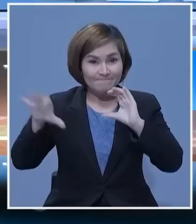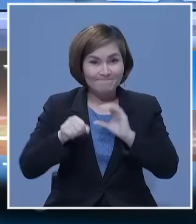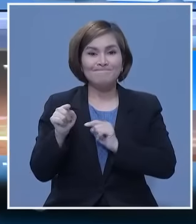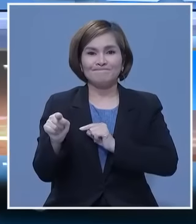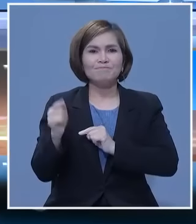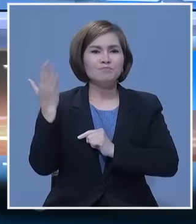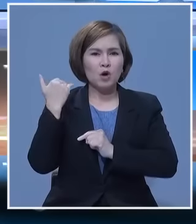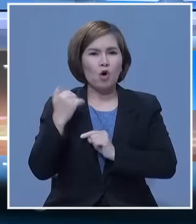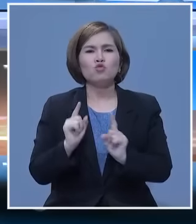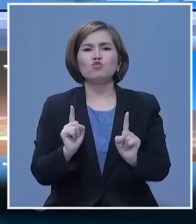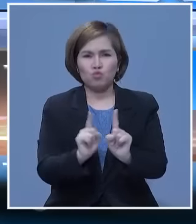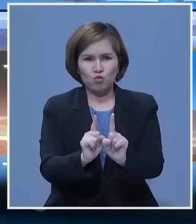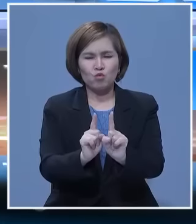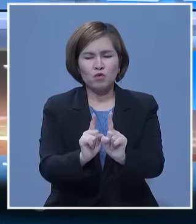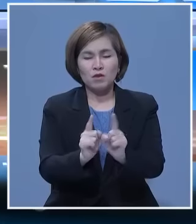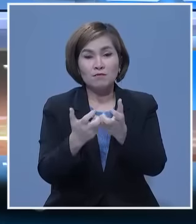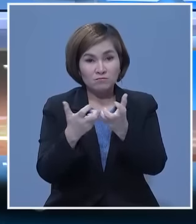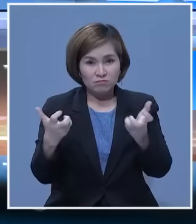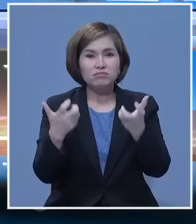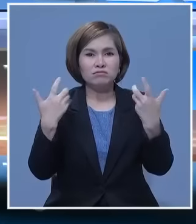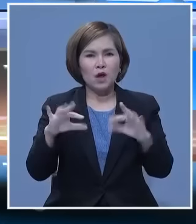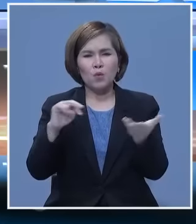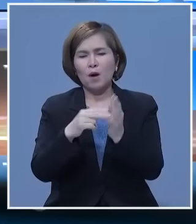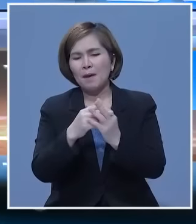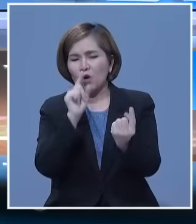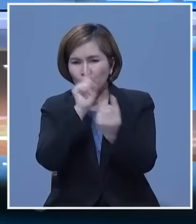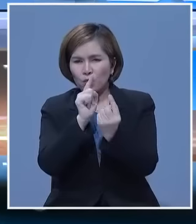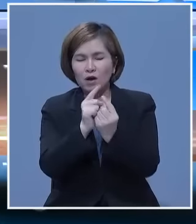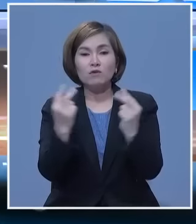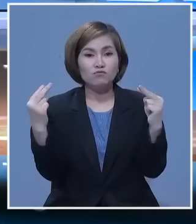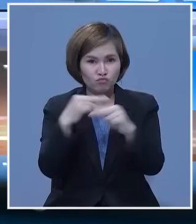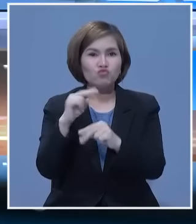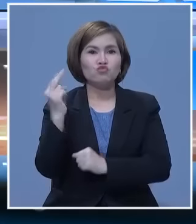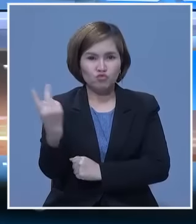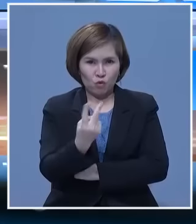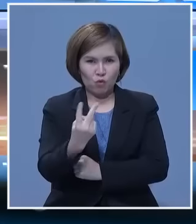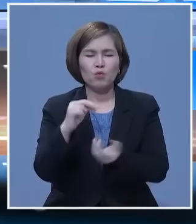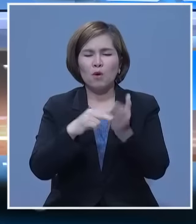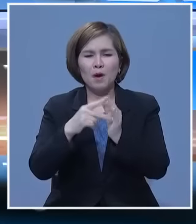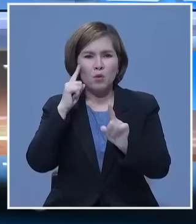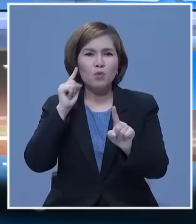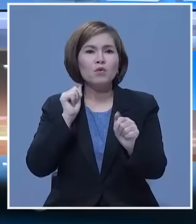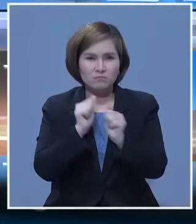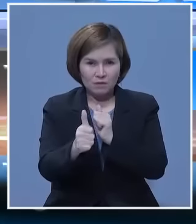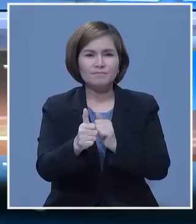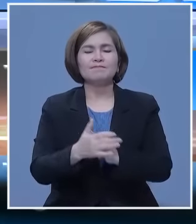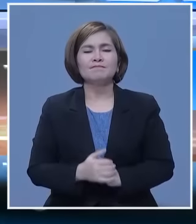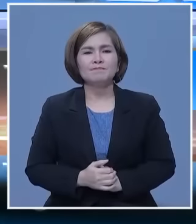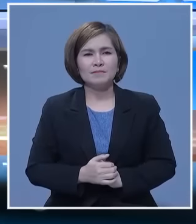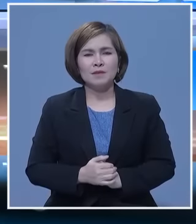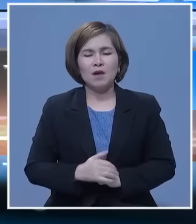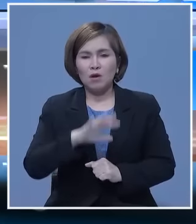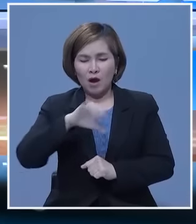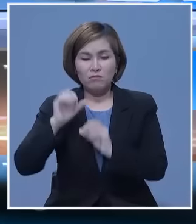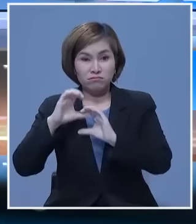คนนึงที่เคยเป็นคู่หูกันคือไก่เห็นตีนงูงูเห็นน้มไก่ต้องเอาคนที่รู้เท่าทันกันนัแหละมากโอโหแล้วเนี่ยนะตอน